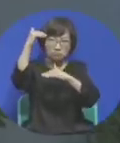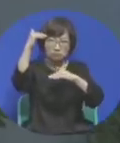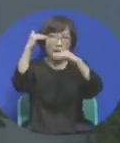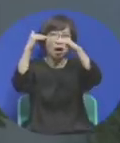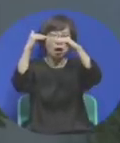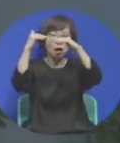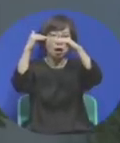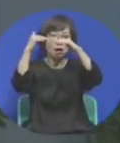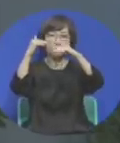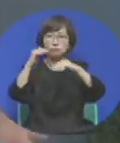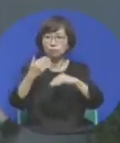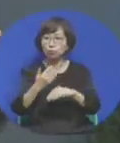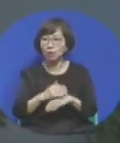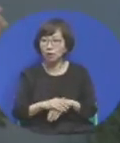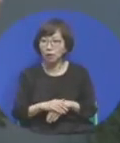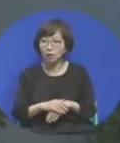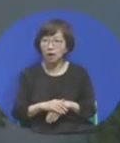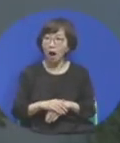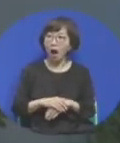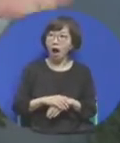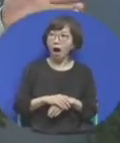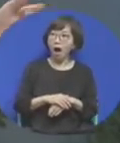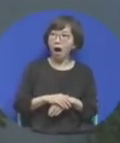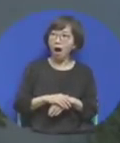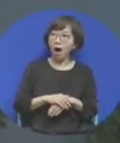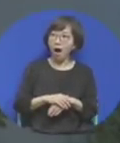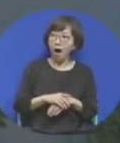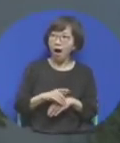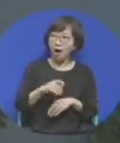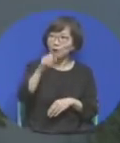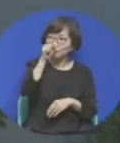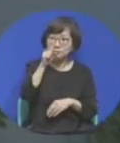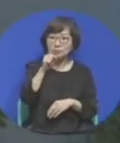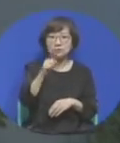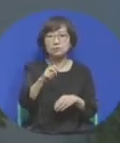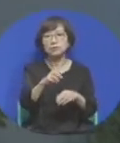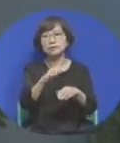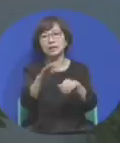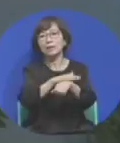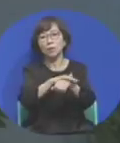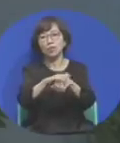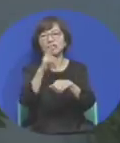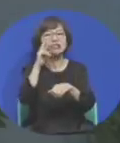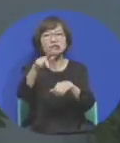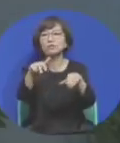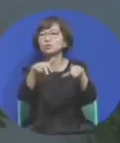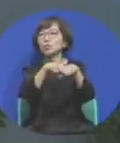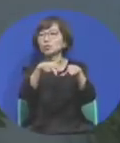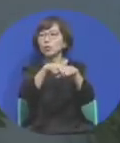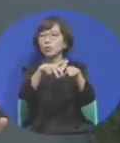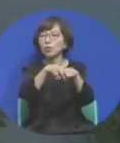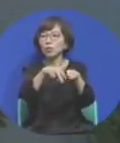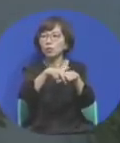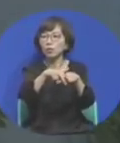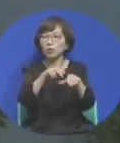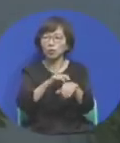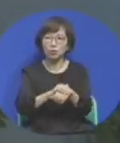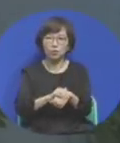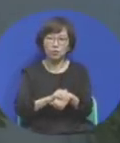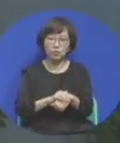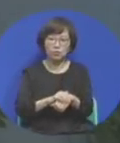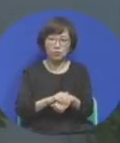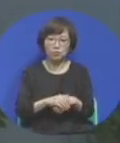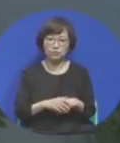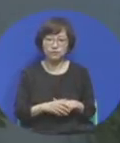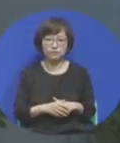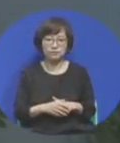we be like God? 아이고 그런 거 싶어서 먹었다니 그 틀린 종교예요. So we think that when we eat of that fruit, that's the wrong religion. 그걸 막 사람들 가르칩니다. People